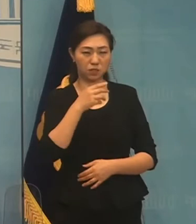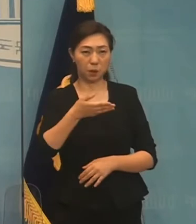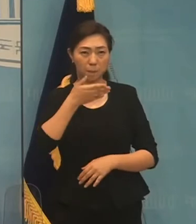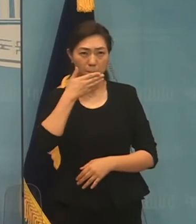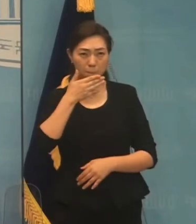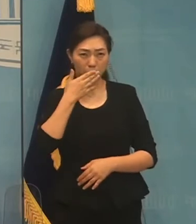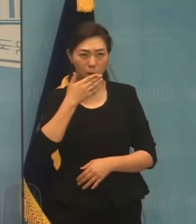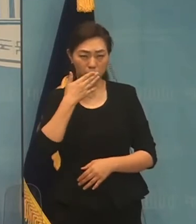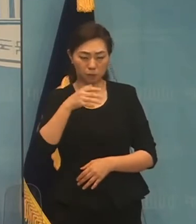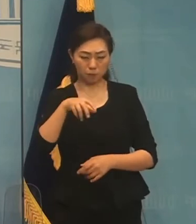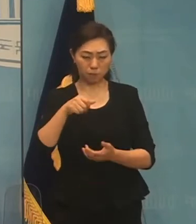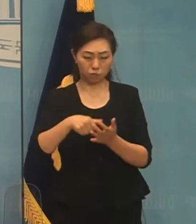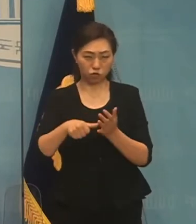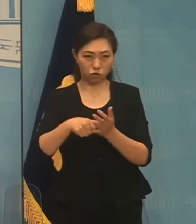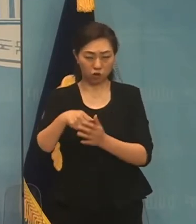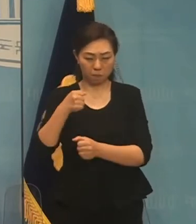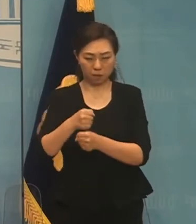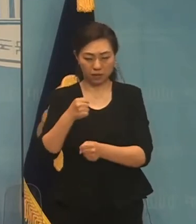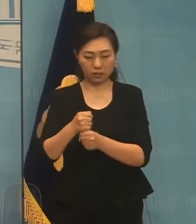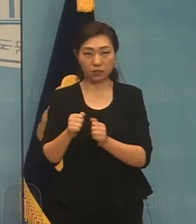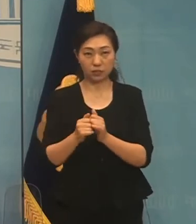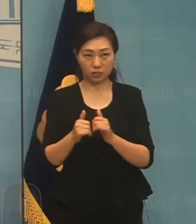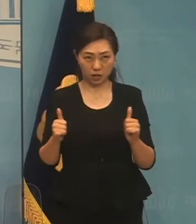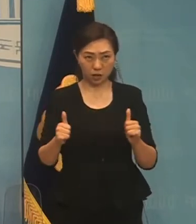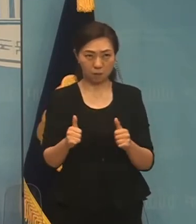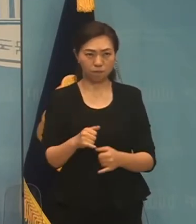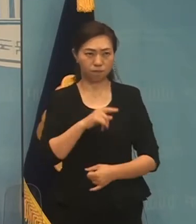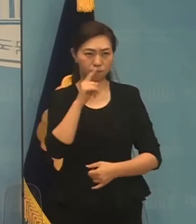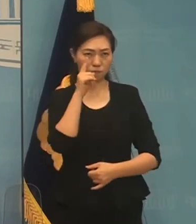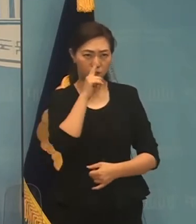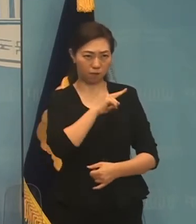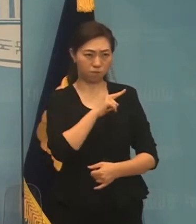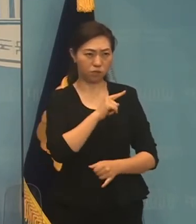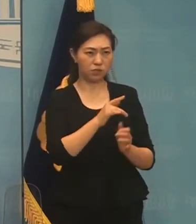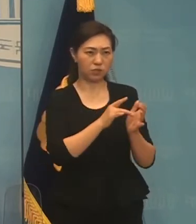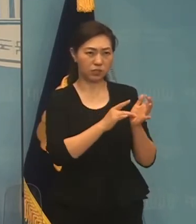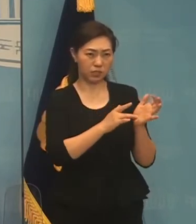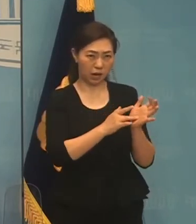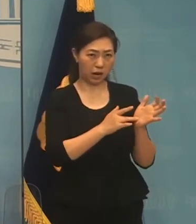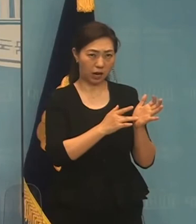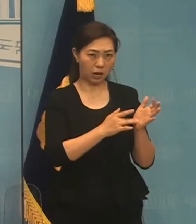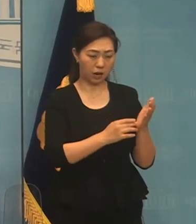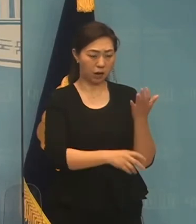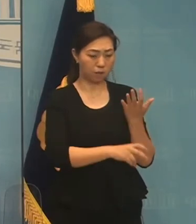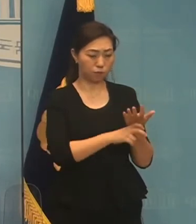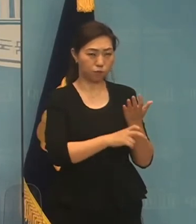의도적인 부정 의약품 생산자,